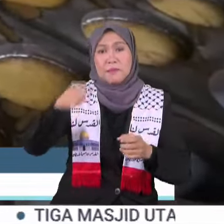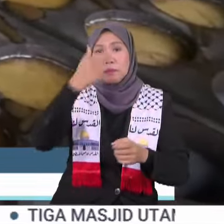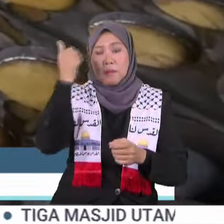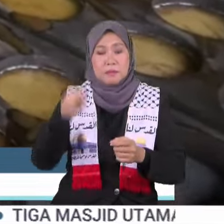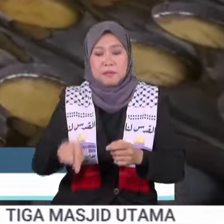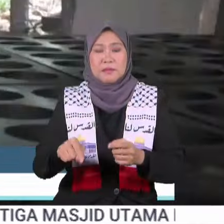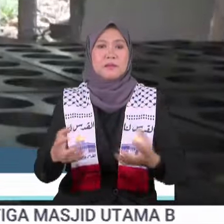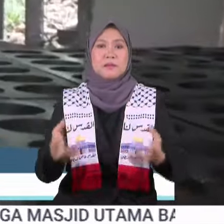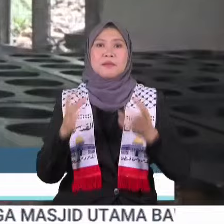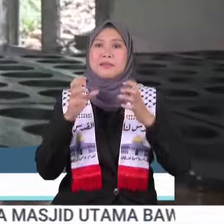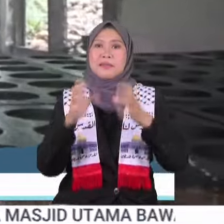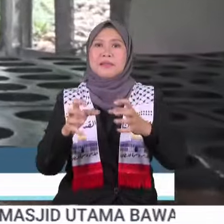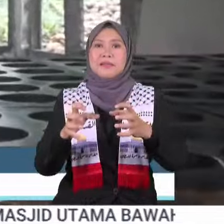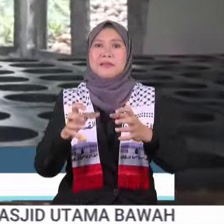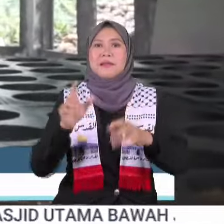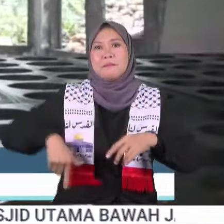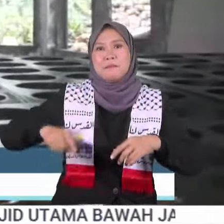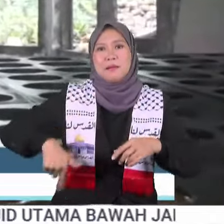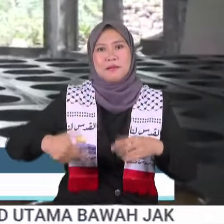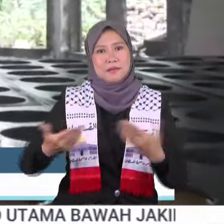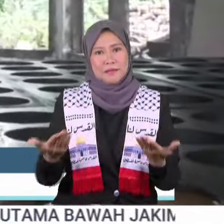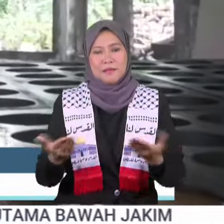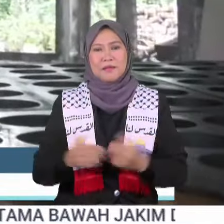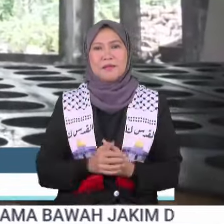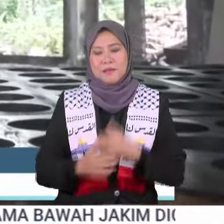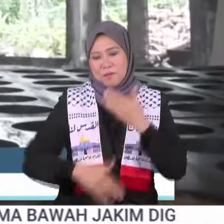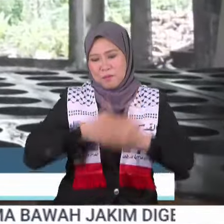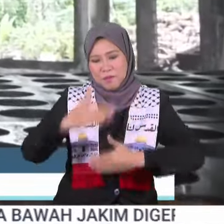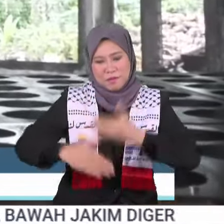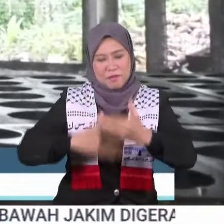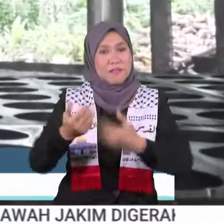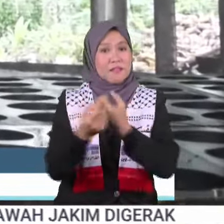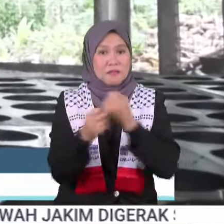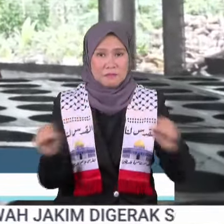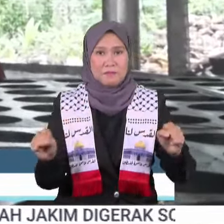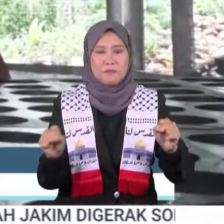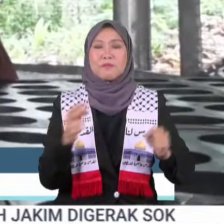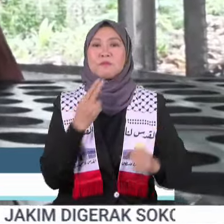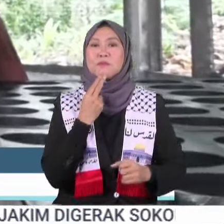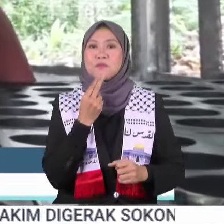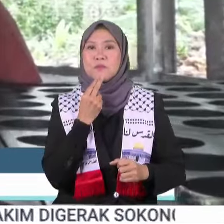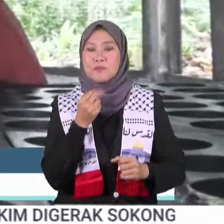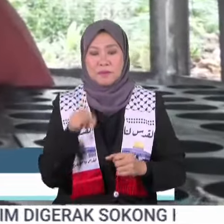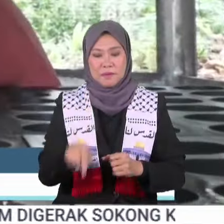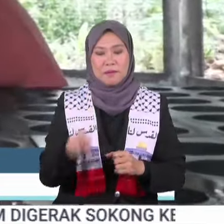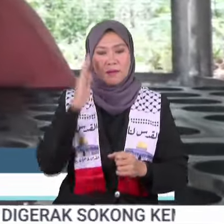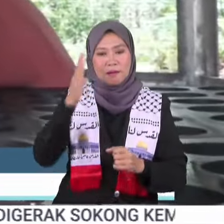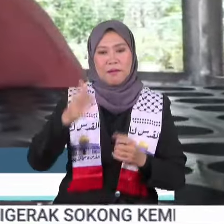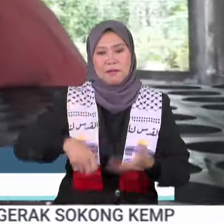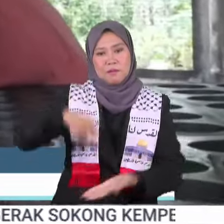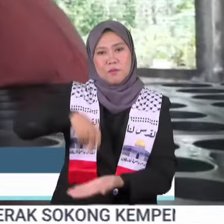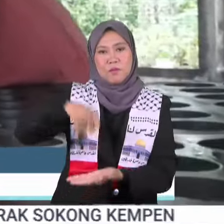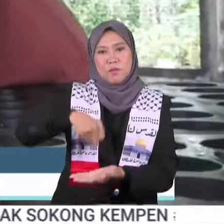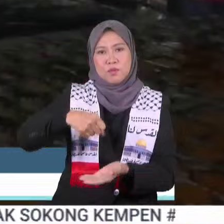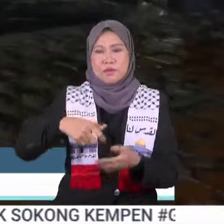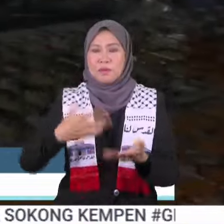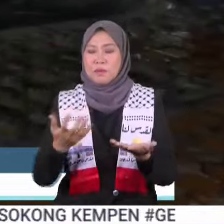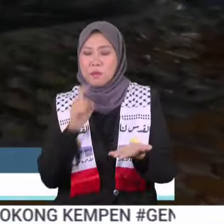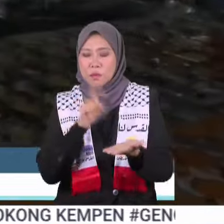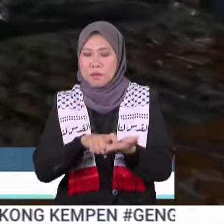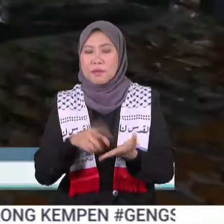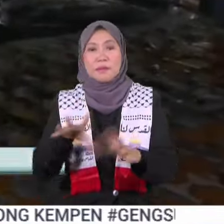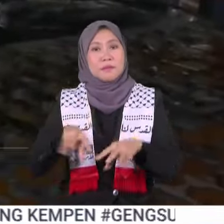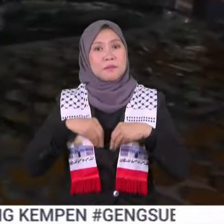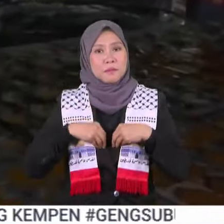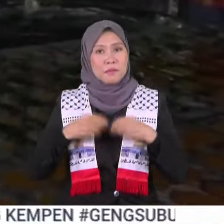ini mudah mengeras sebaik S Semua proses tersebut siap gula Melaka tersebut akan dibungkusikut yang